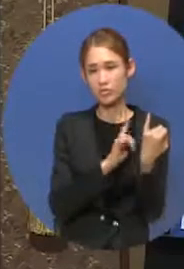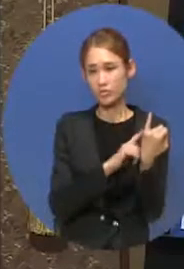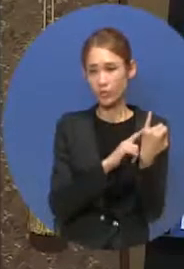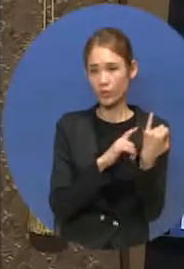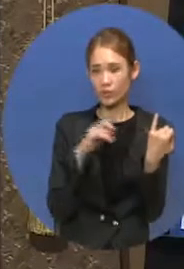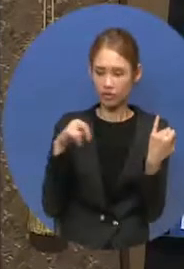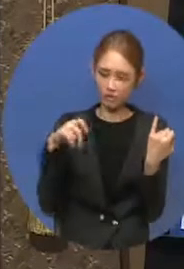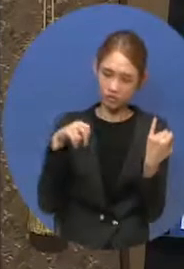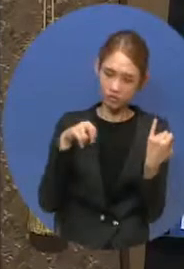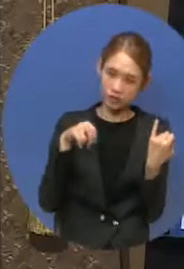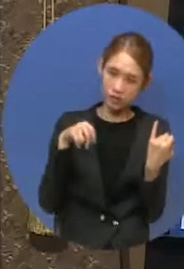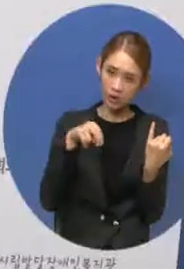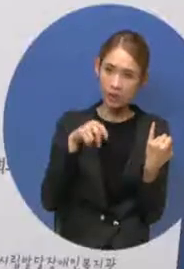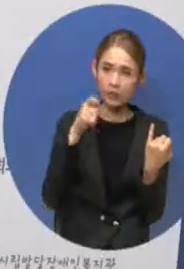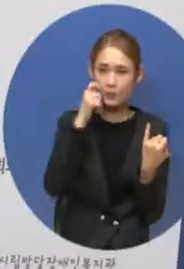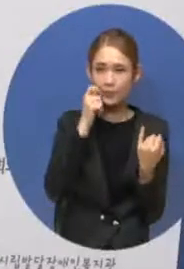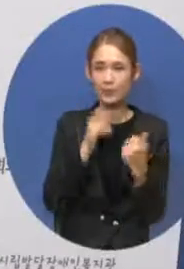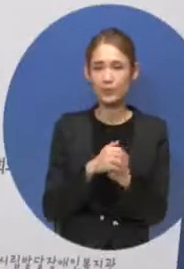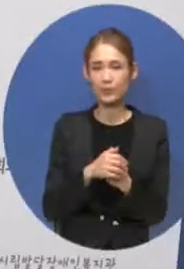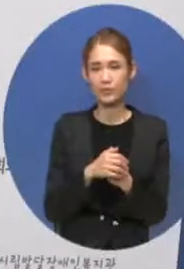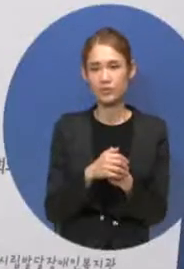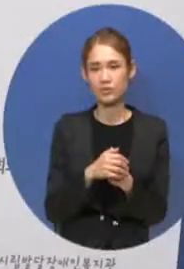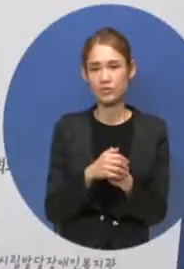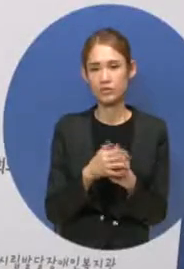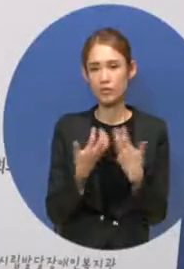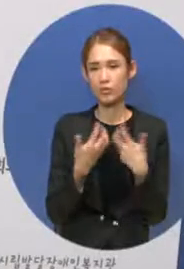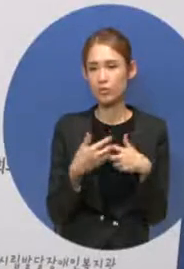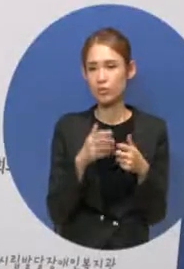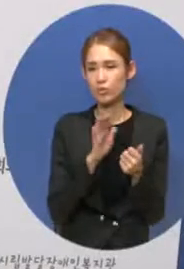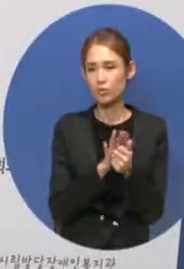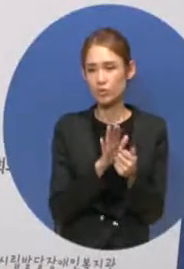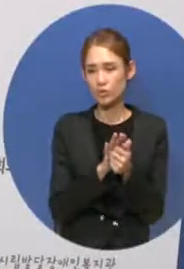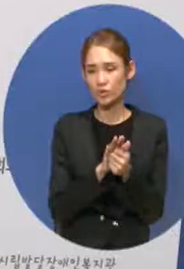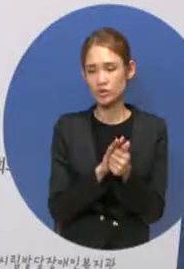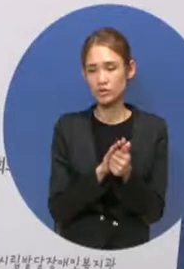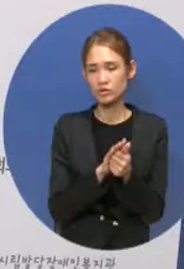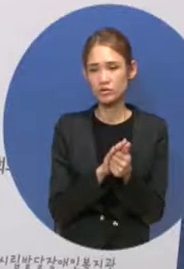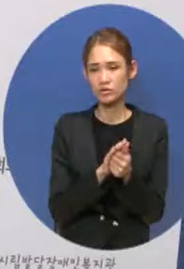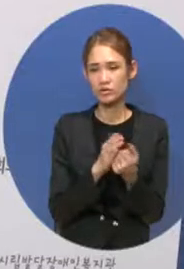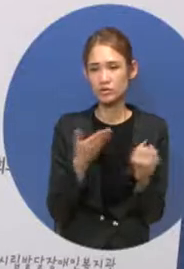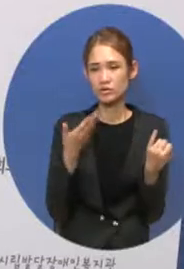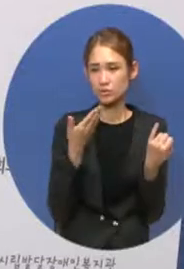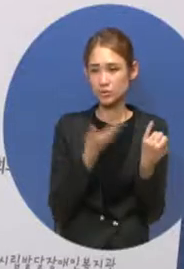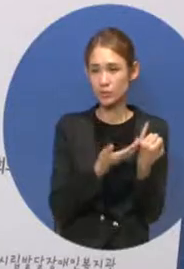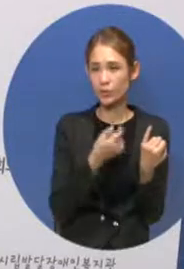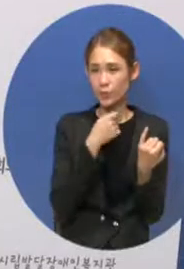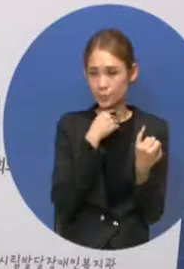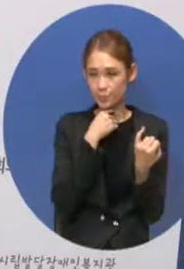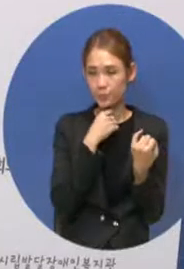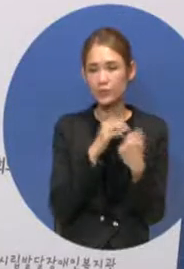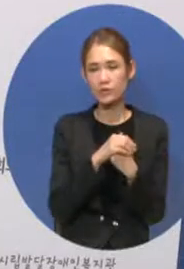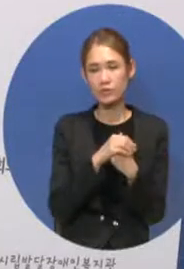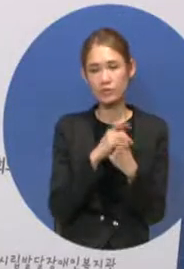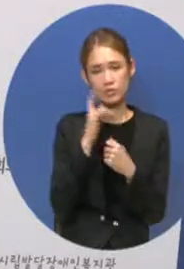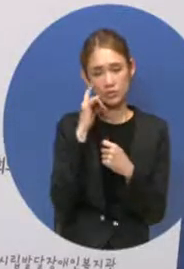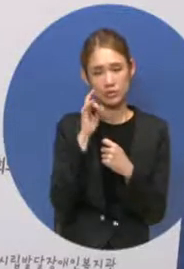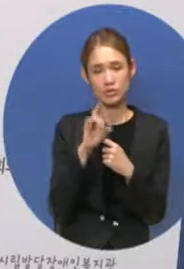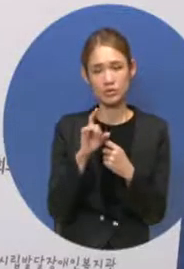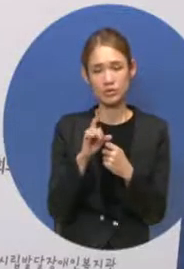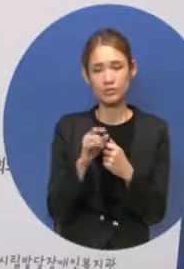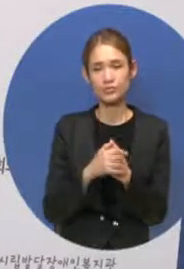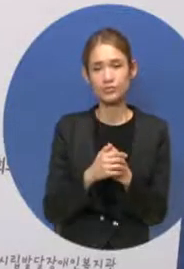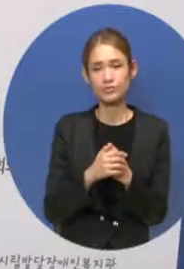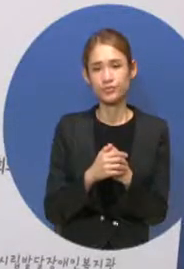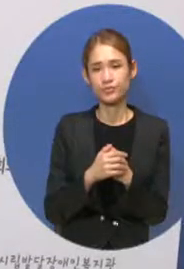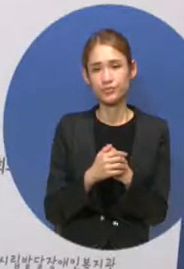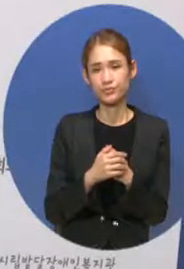지금 걸음을 잘 걷지 못해서 어떻게 하면 보조기구를 또 수령할 수 있도록 지원해 줄 것인가가 고민이고요.